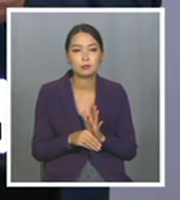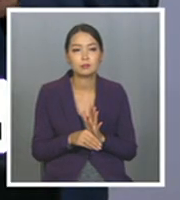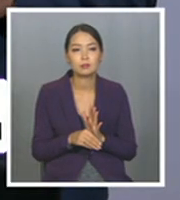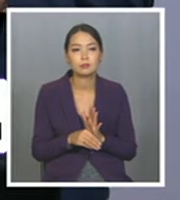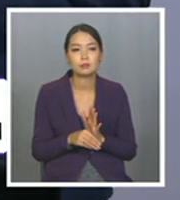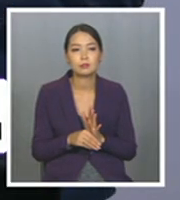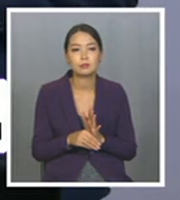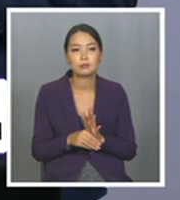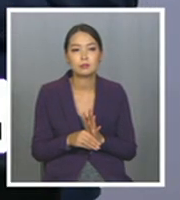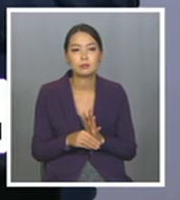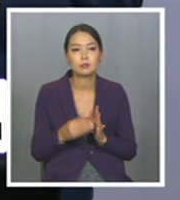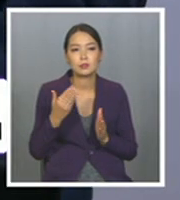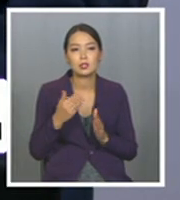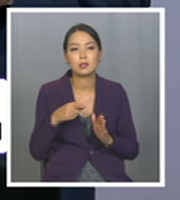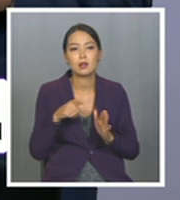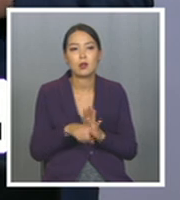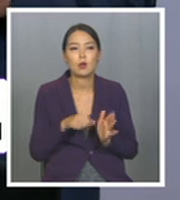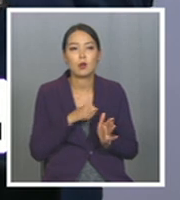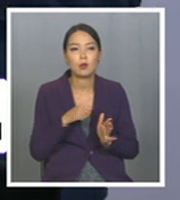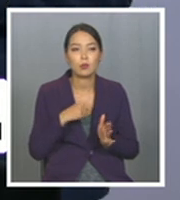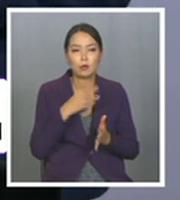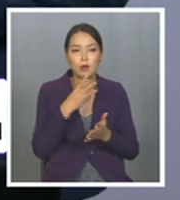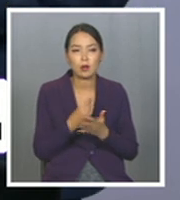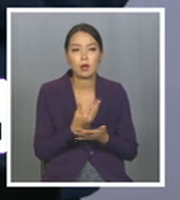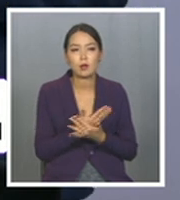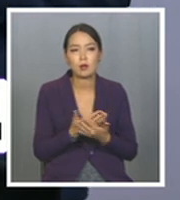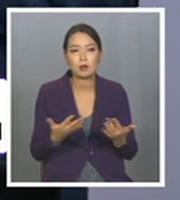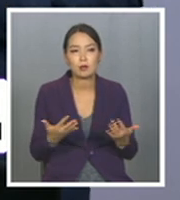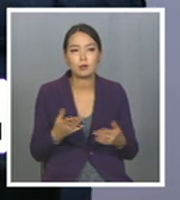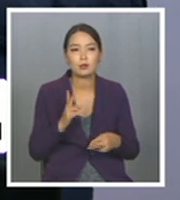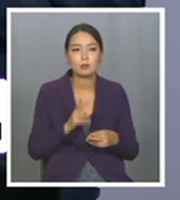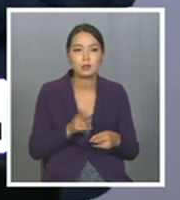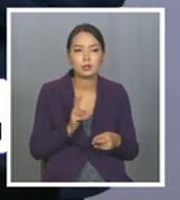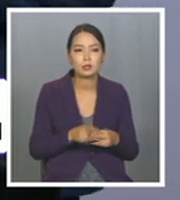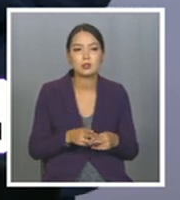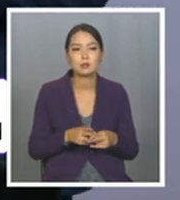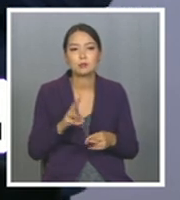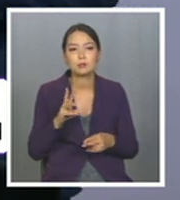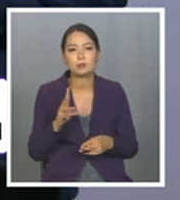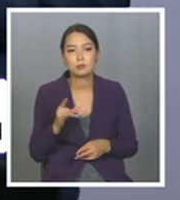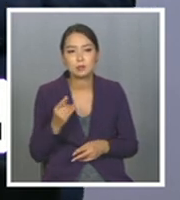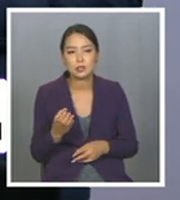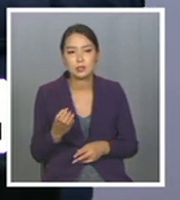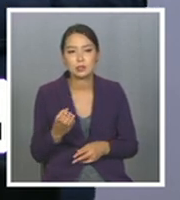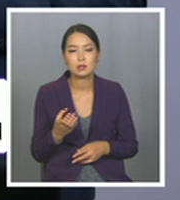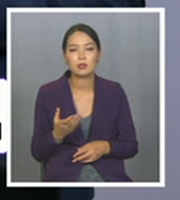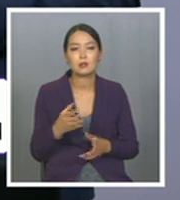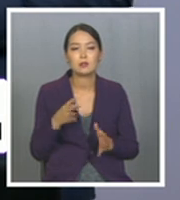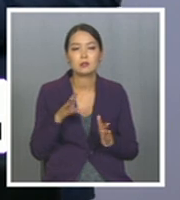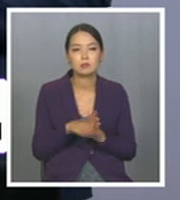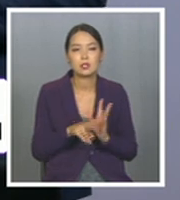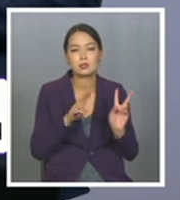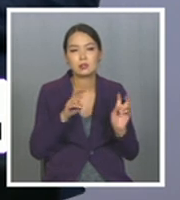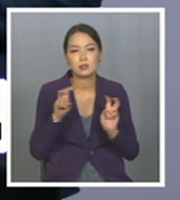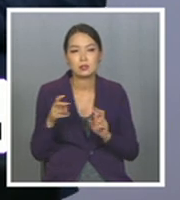мысалы үшін шикізат көздеріне жататын әртүрлі темір, мыс, осыларды атап көрсететін болсақ,